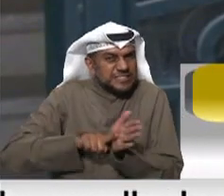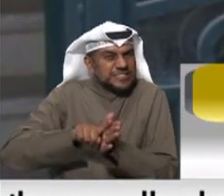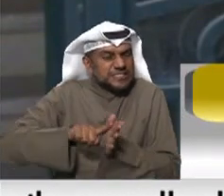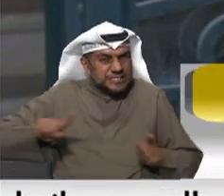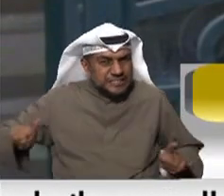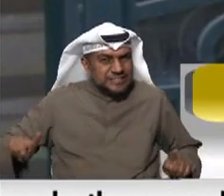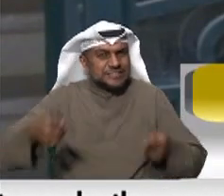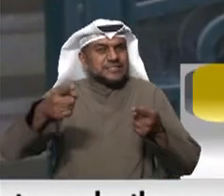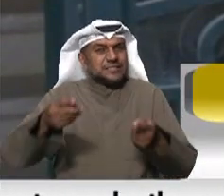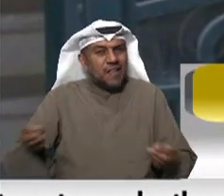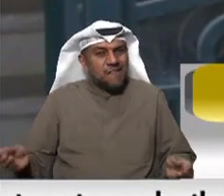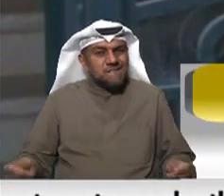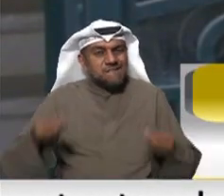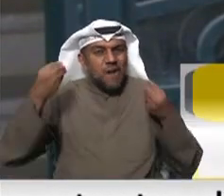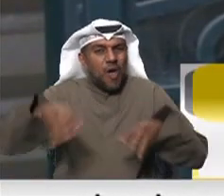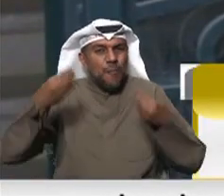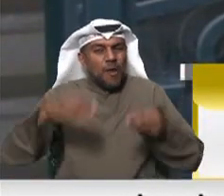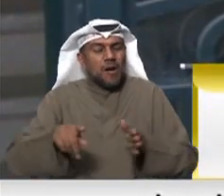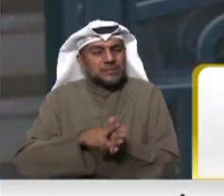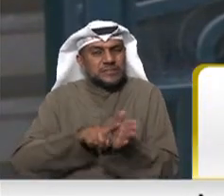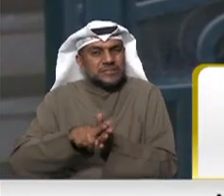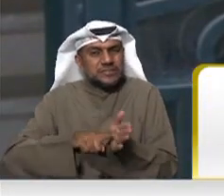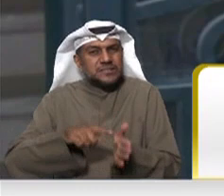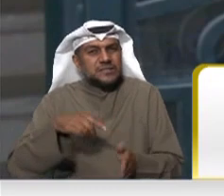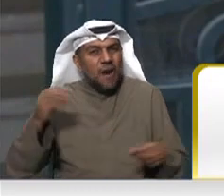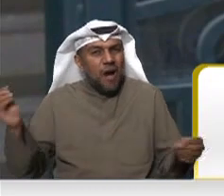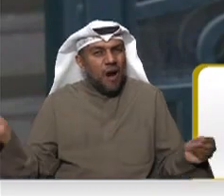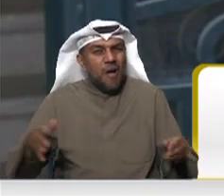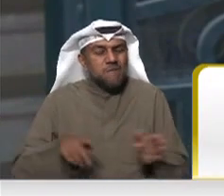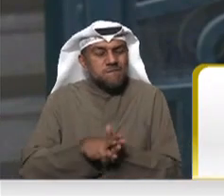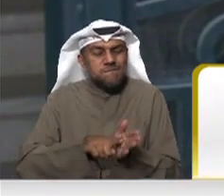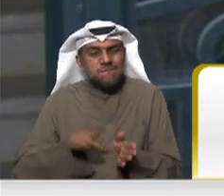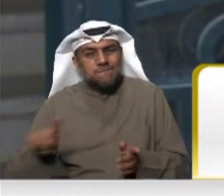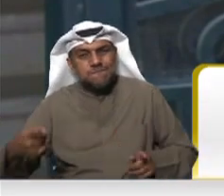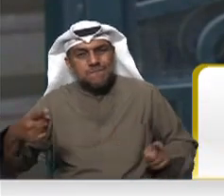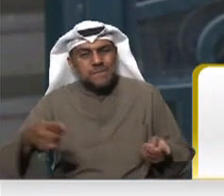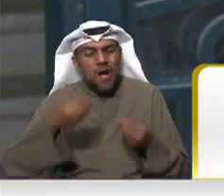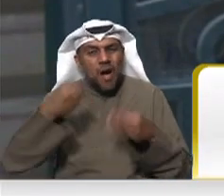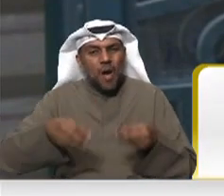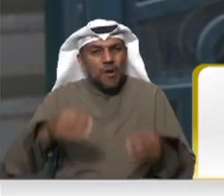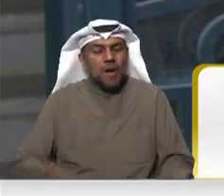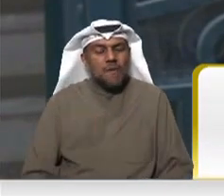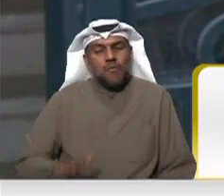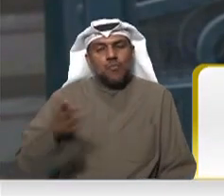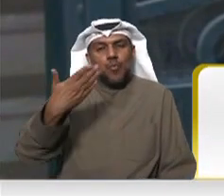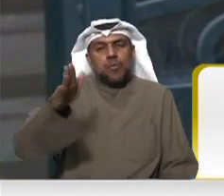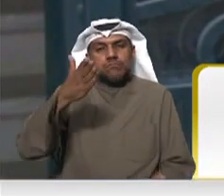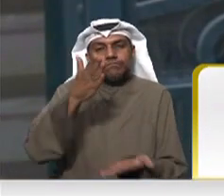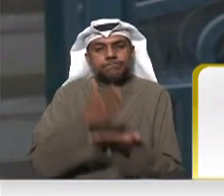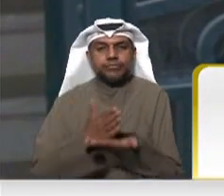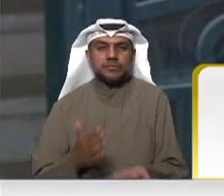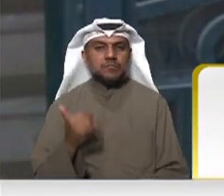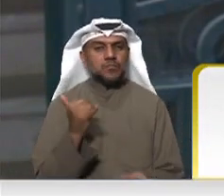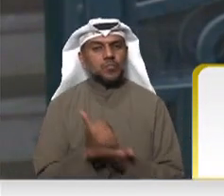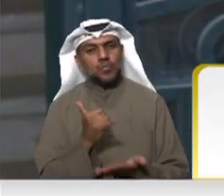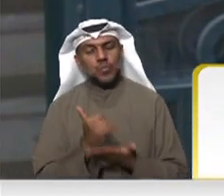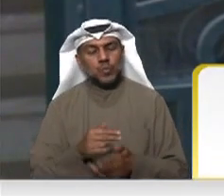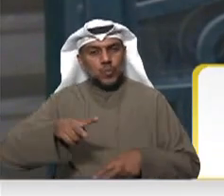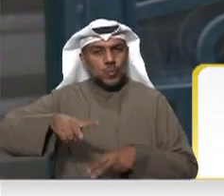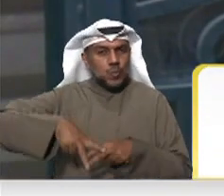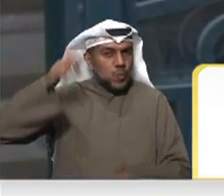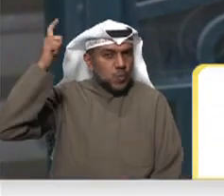وأمام خطر حقيقي بعد هذه الاقتحامات. بن كفير نفسه ما يسمى وزير الأمن الداخلي يقود